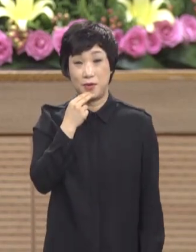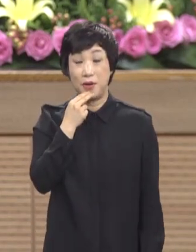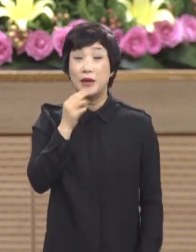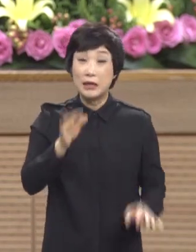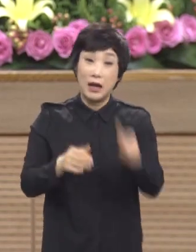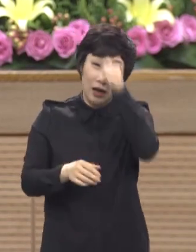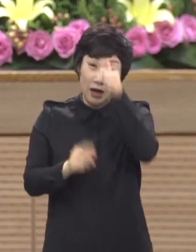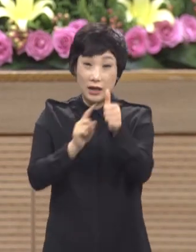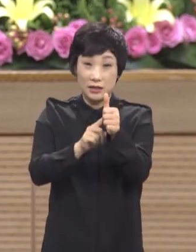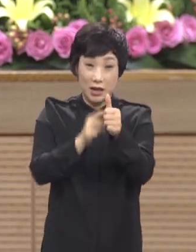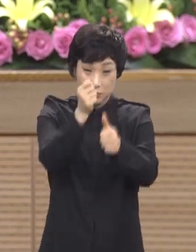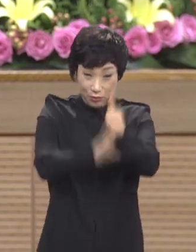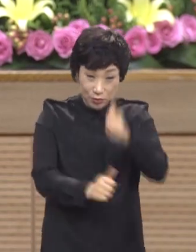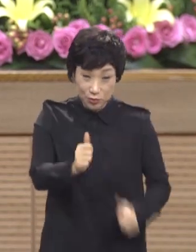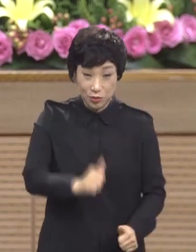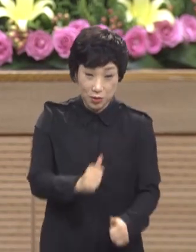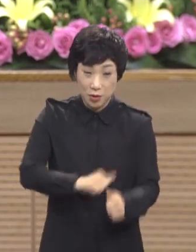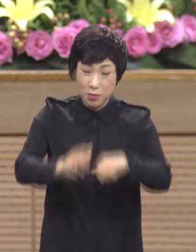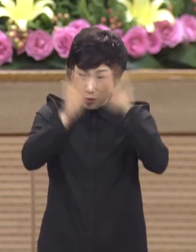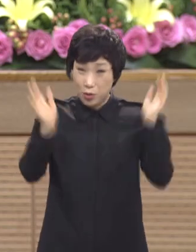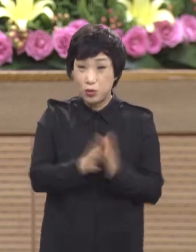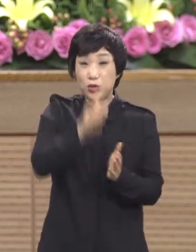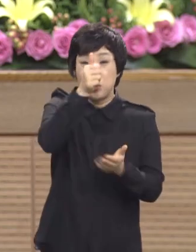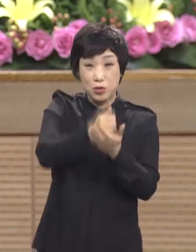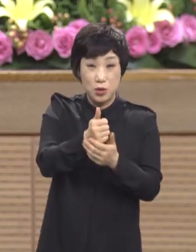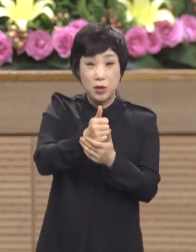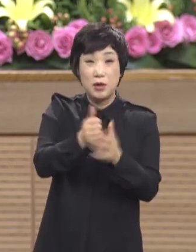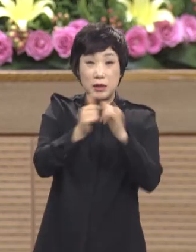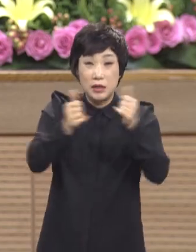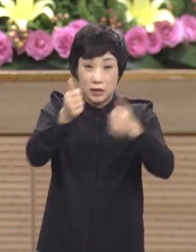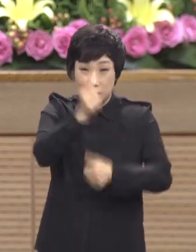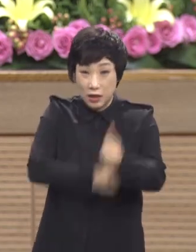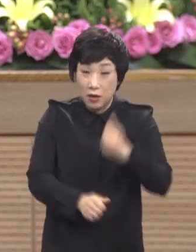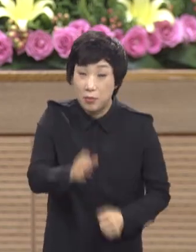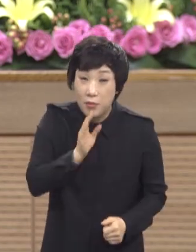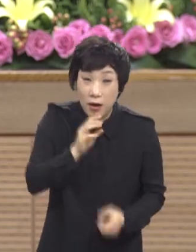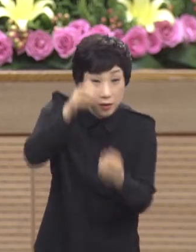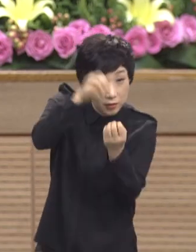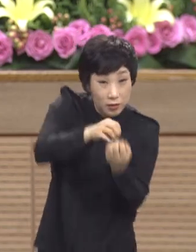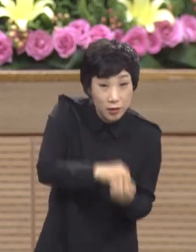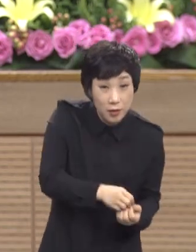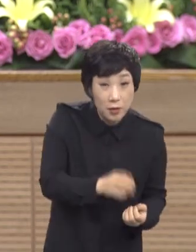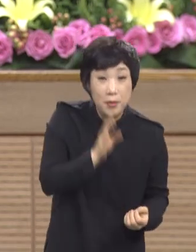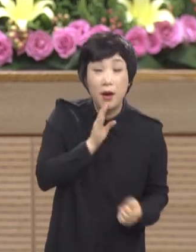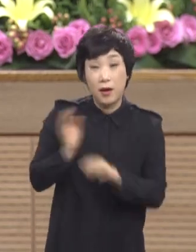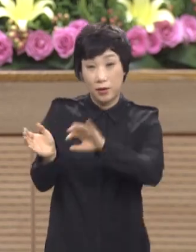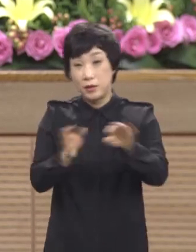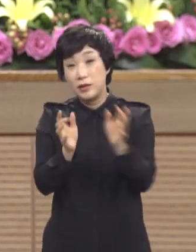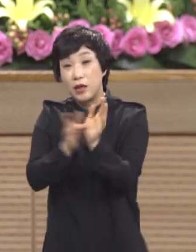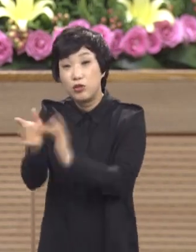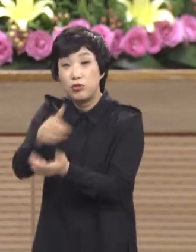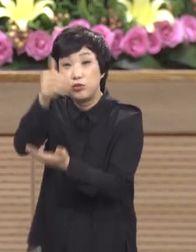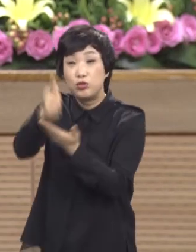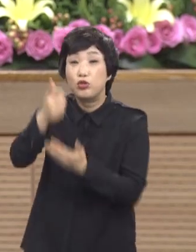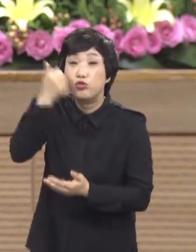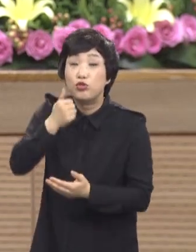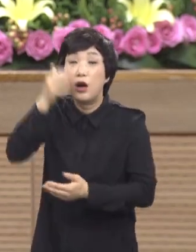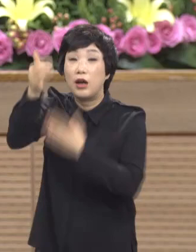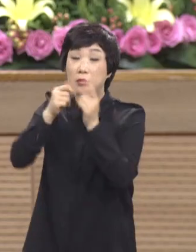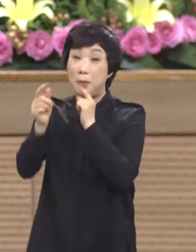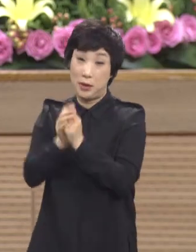아담의 씨는 전부 다 죄의 자식을 낳지만 지금 예수 그리스도는 하나님의 말씀이 육신이